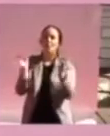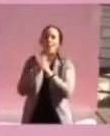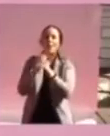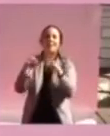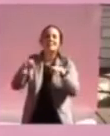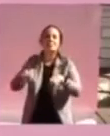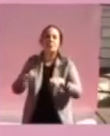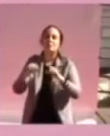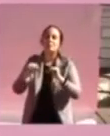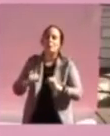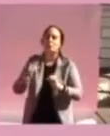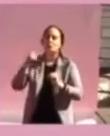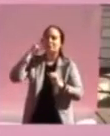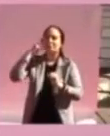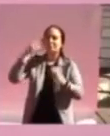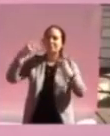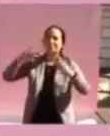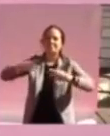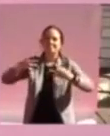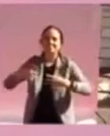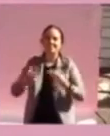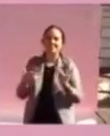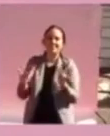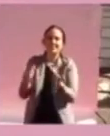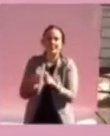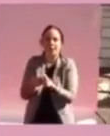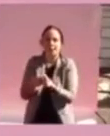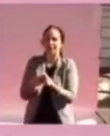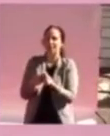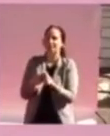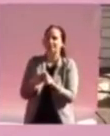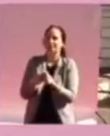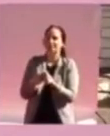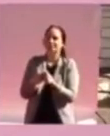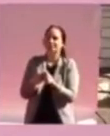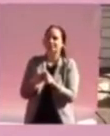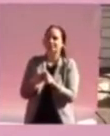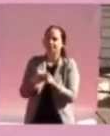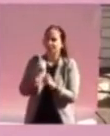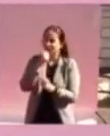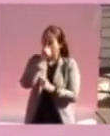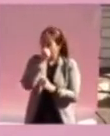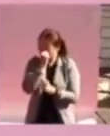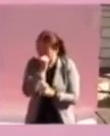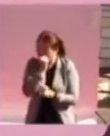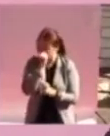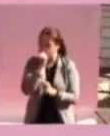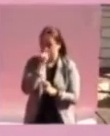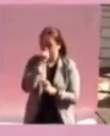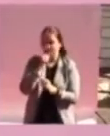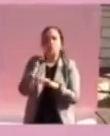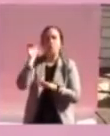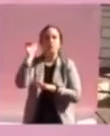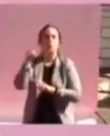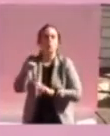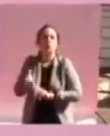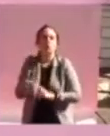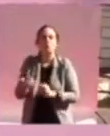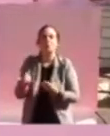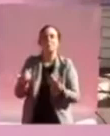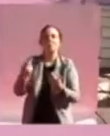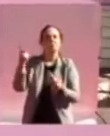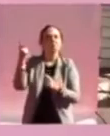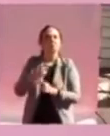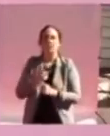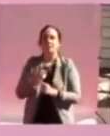stamattina del futuro del nostro paese perché quando parli di sanità pubblica stai parlando del cuore del